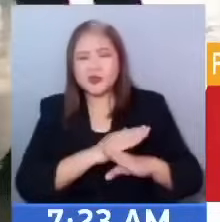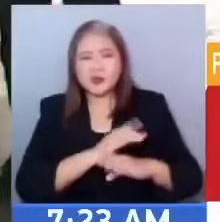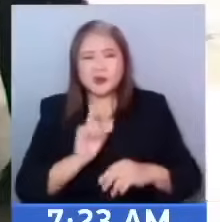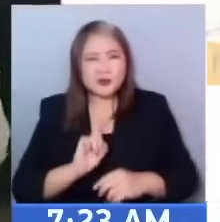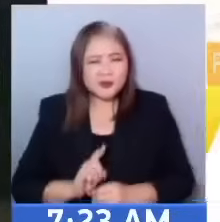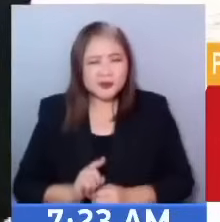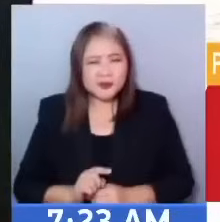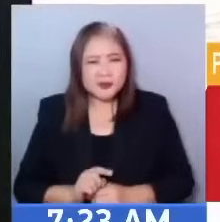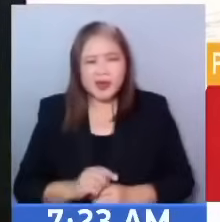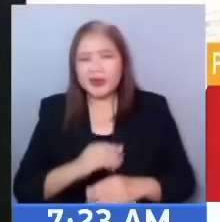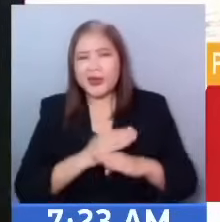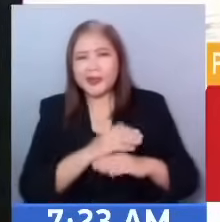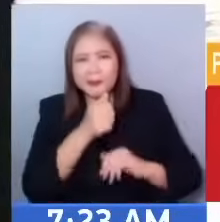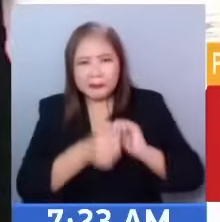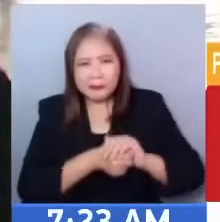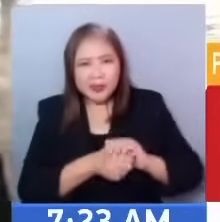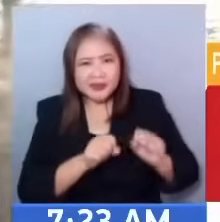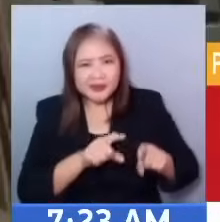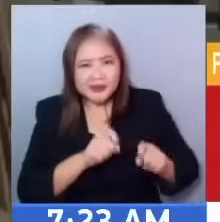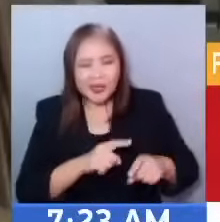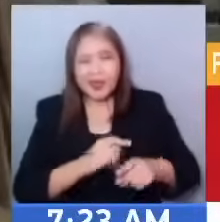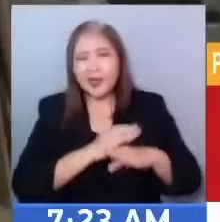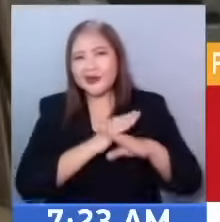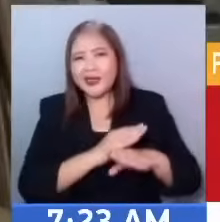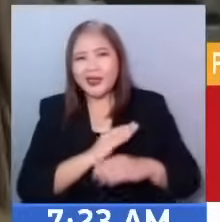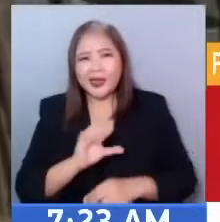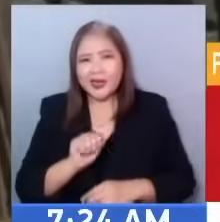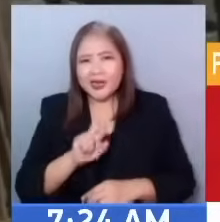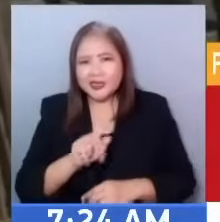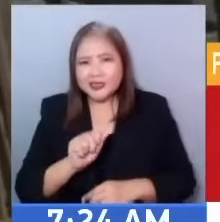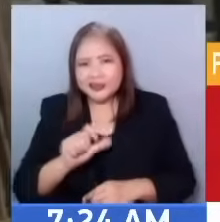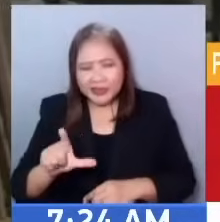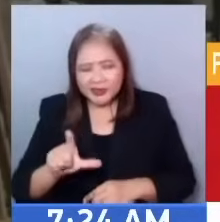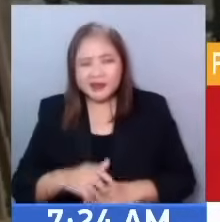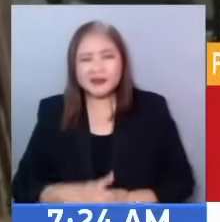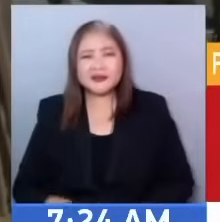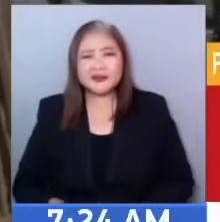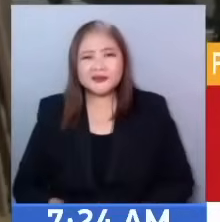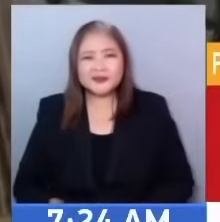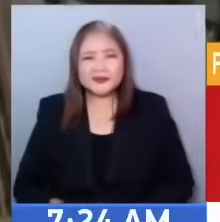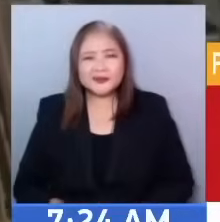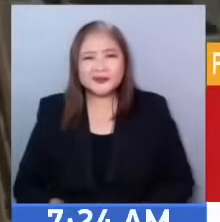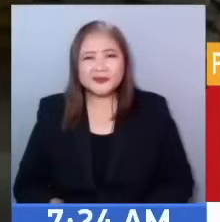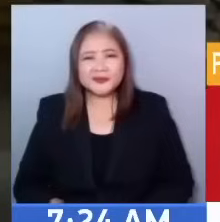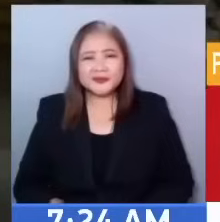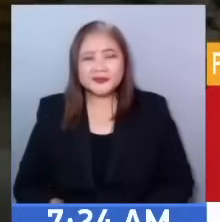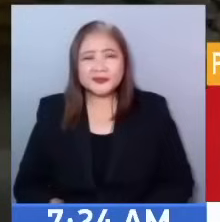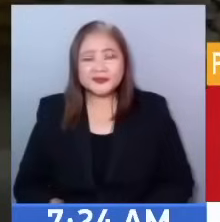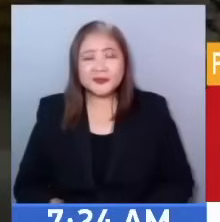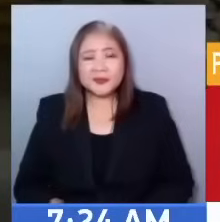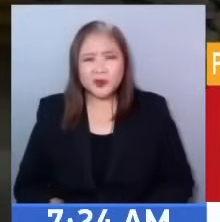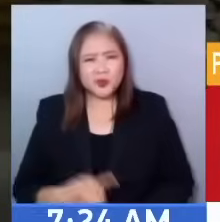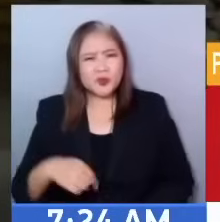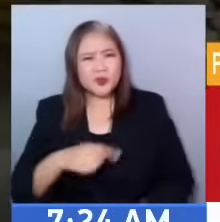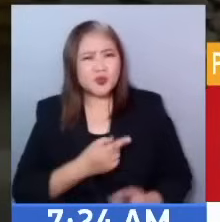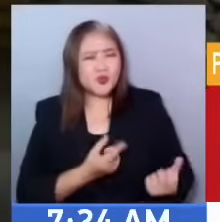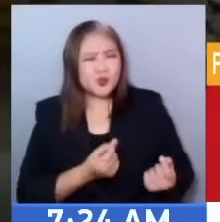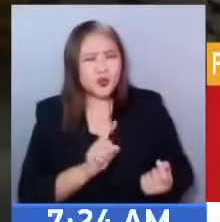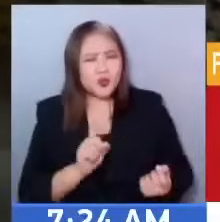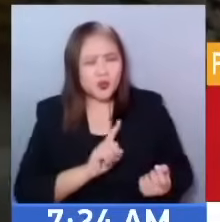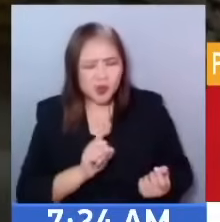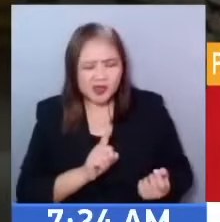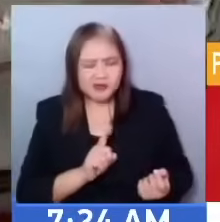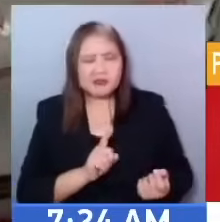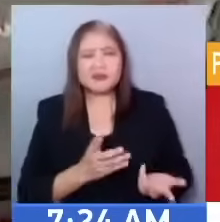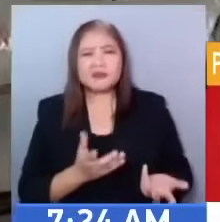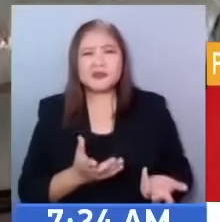anti-smuggling and cartel court. Mm-hmm. Na yan lang ang gagawin. Pag